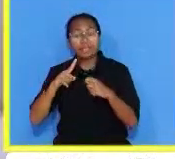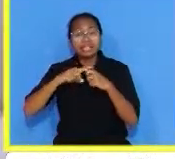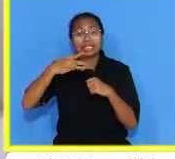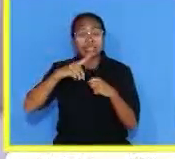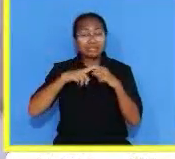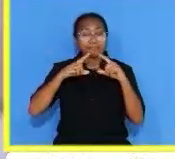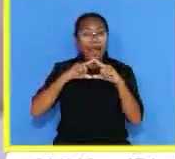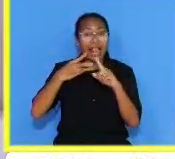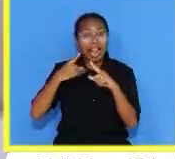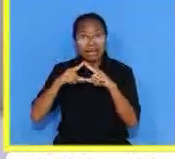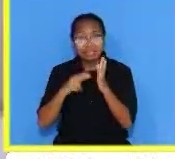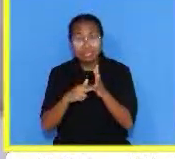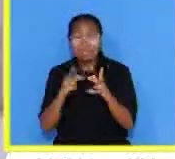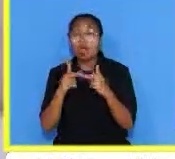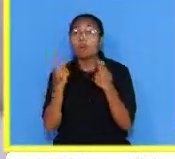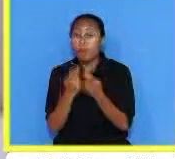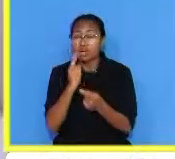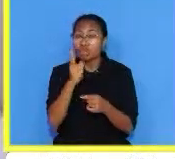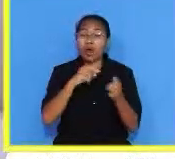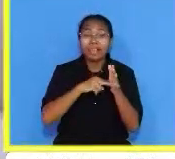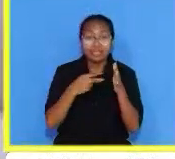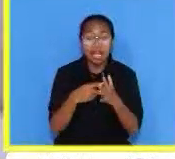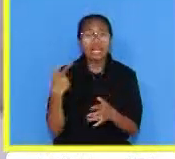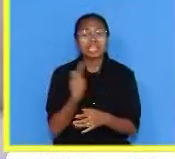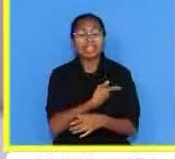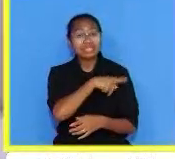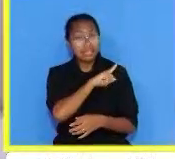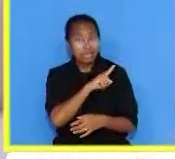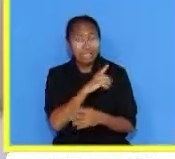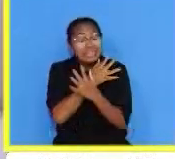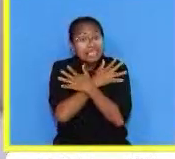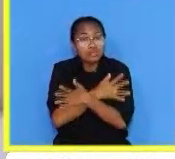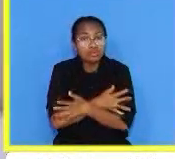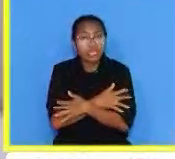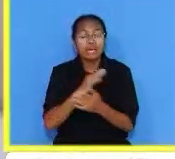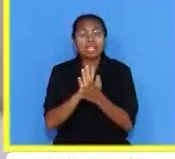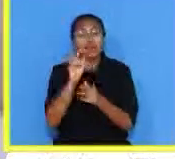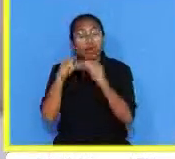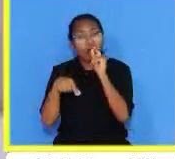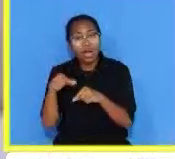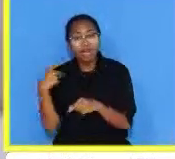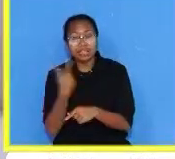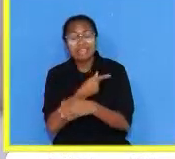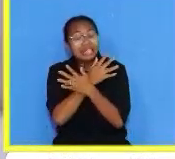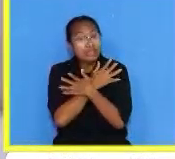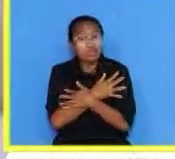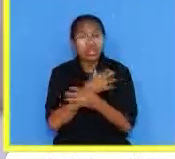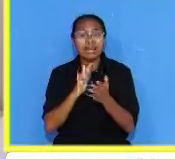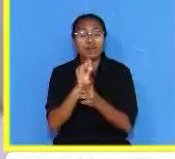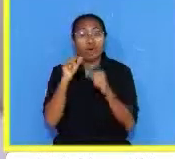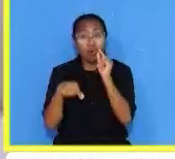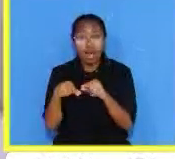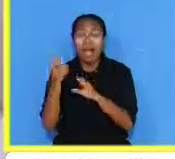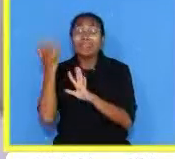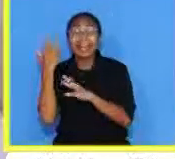herd immunity, artinya kita sendiri terlindungi, orang di sekitar kita terlindungi, dan orang-orang yang tadi